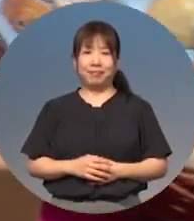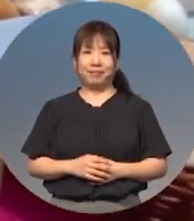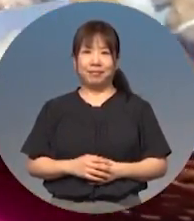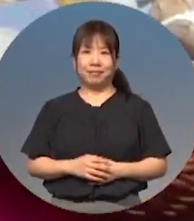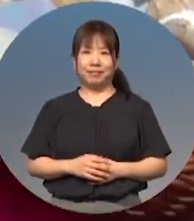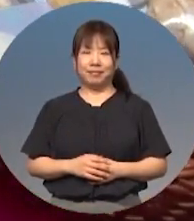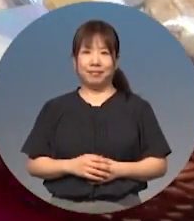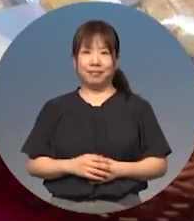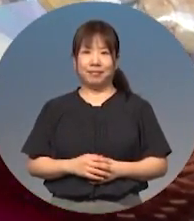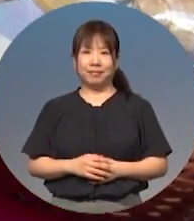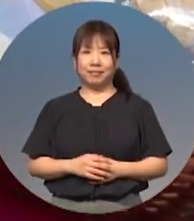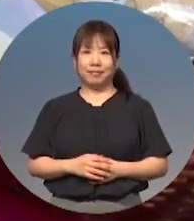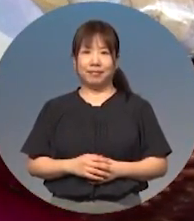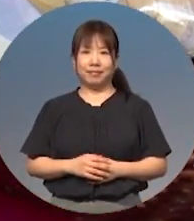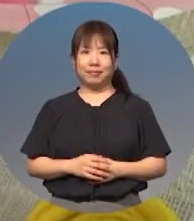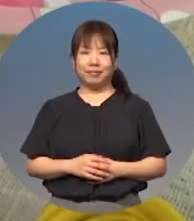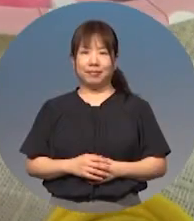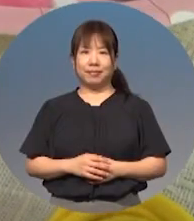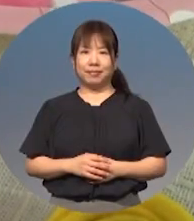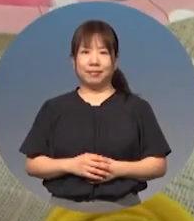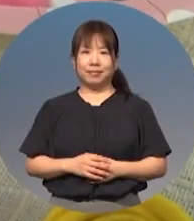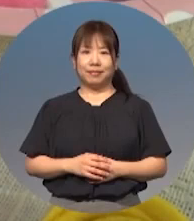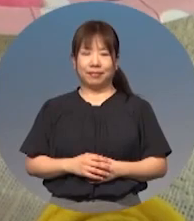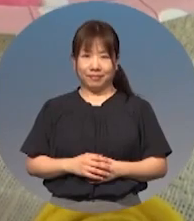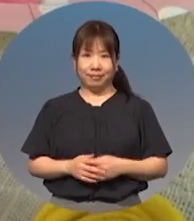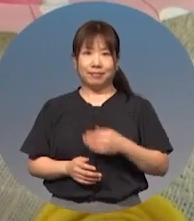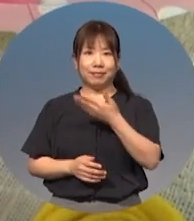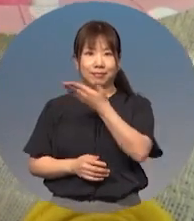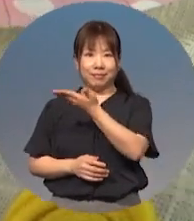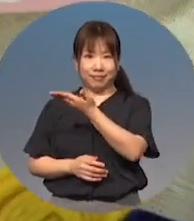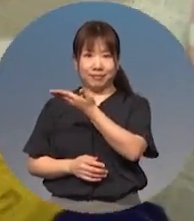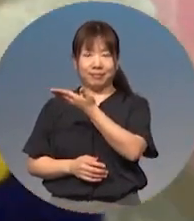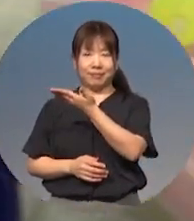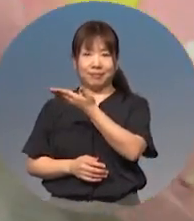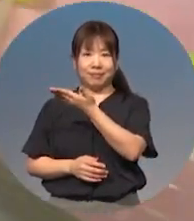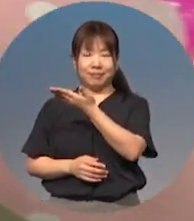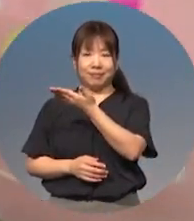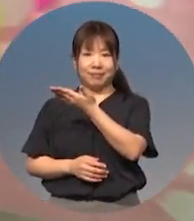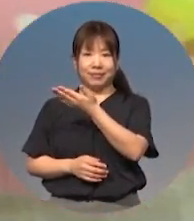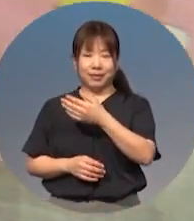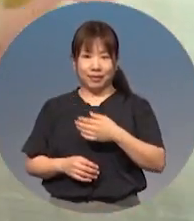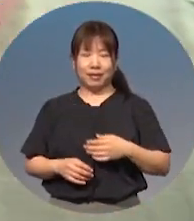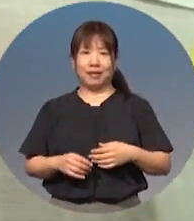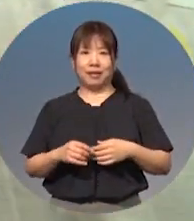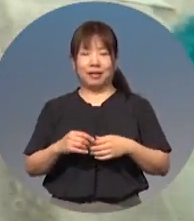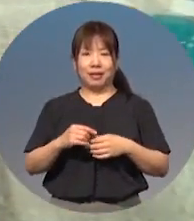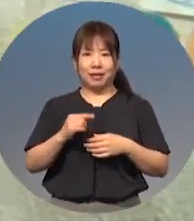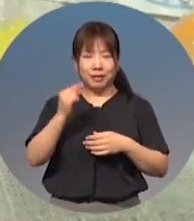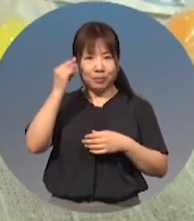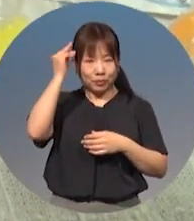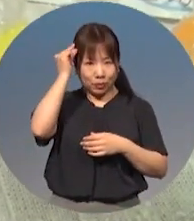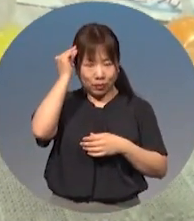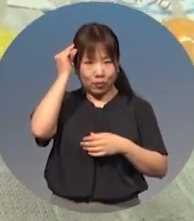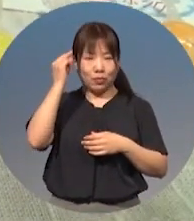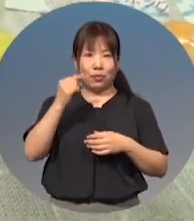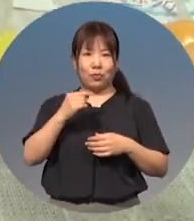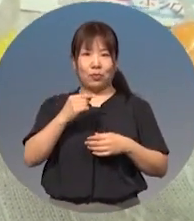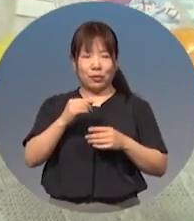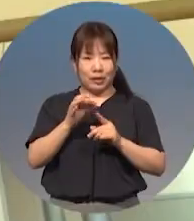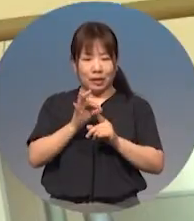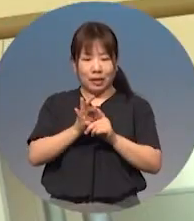私もお知らせですこちらの鮮やかな花のブローチや三色団子などを販売した